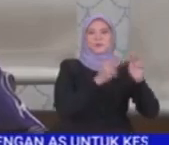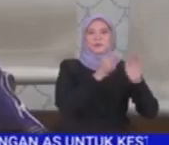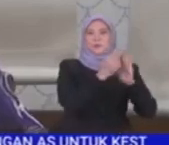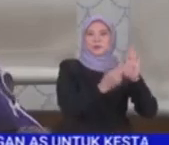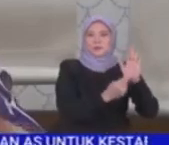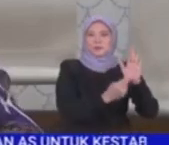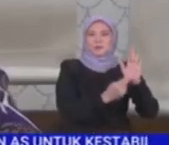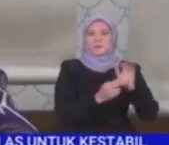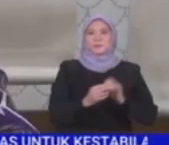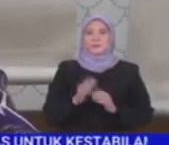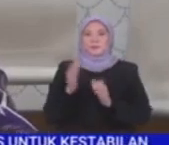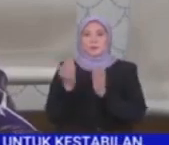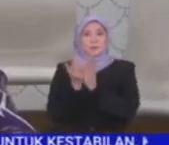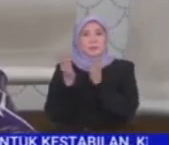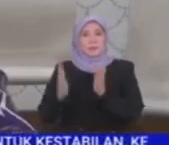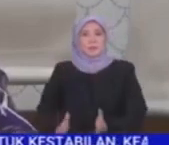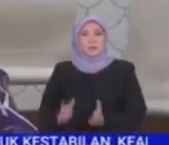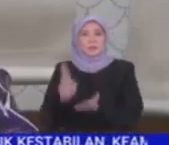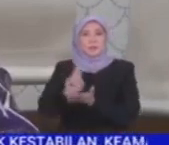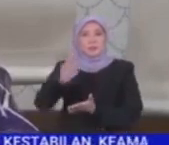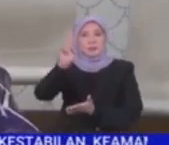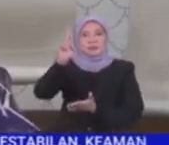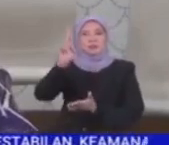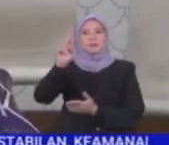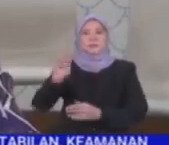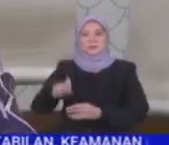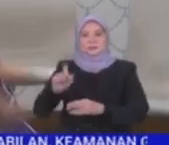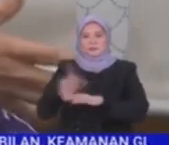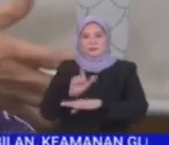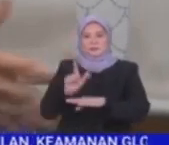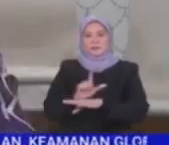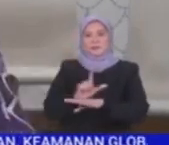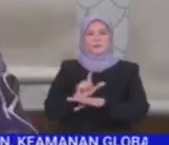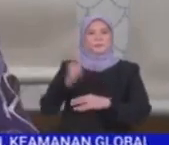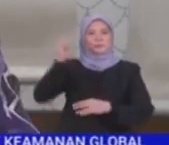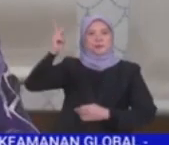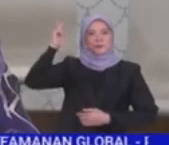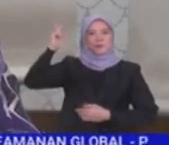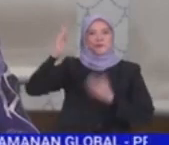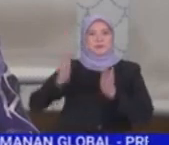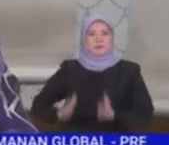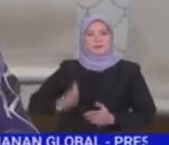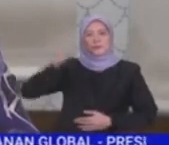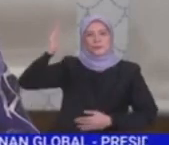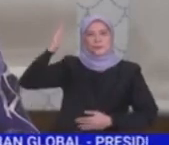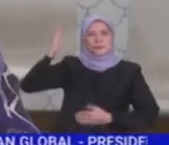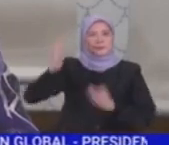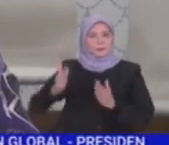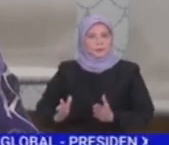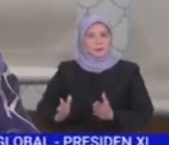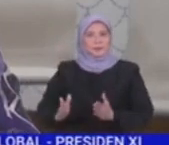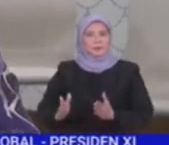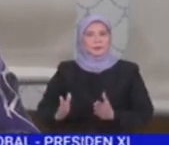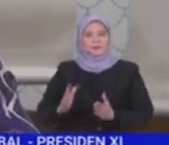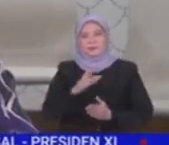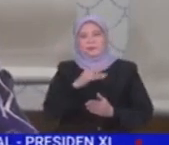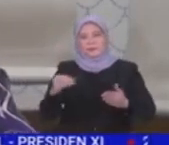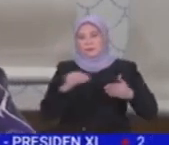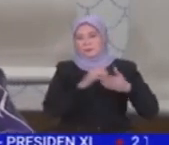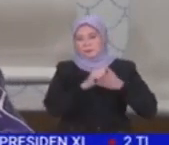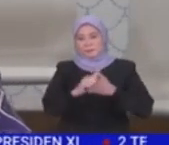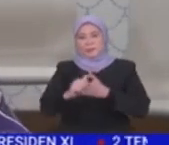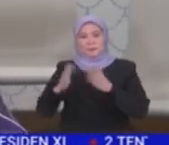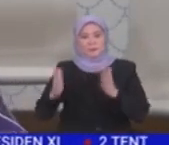Anak-anak universiti berkumpul di universiti, latihkan sikit profesor dan lecturers ni dan